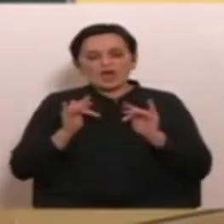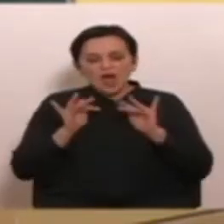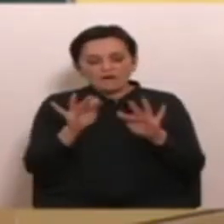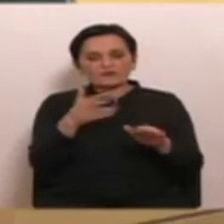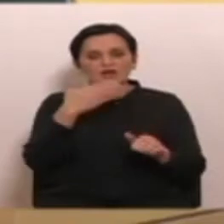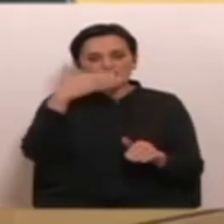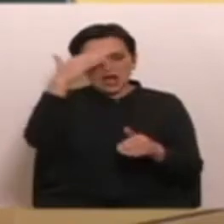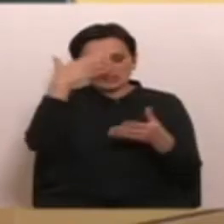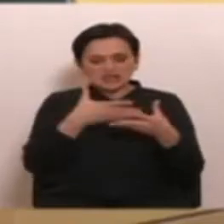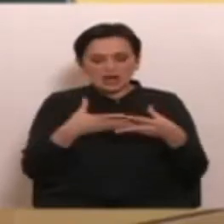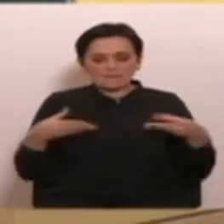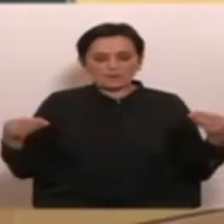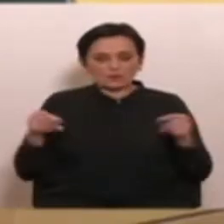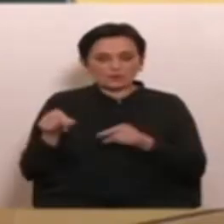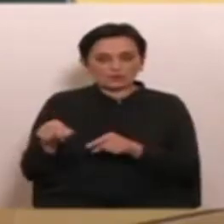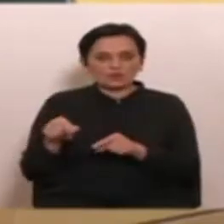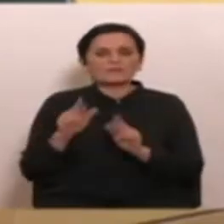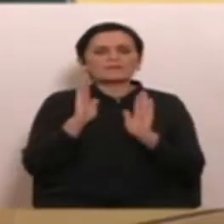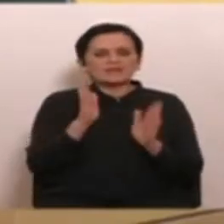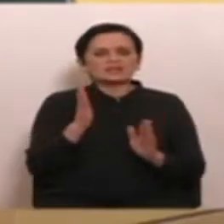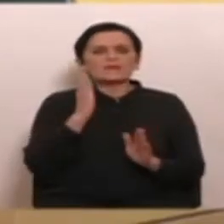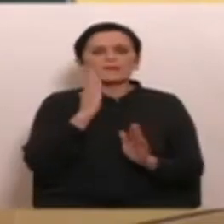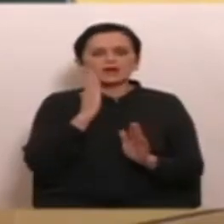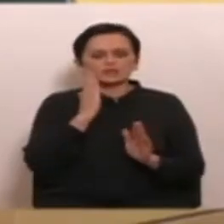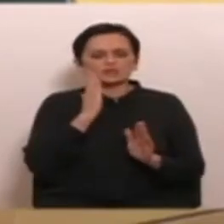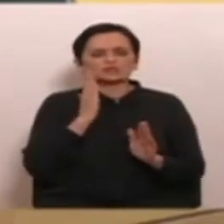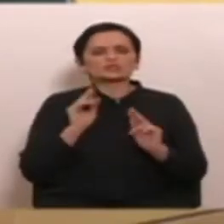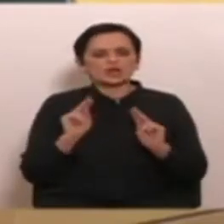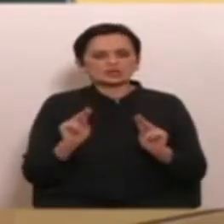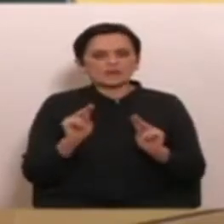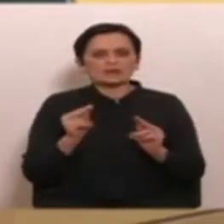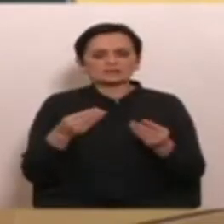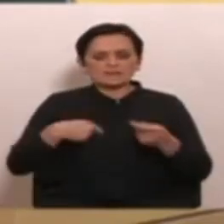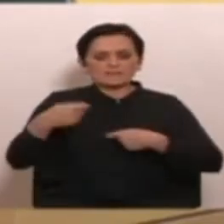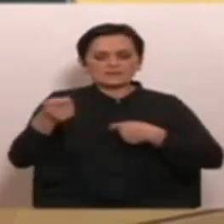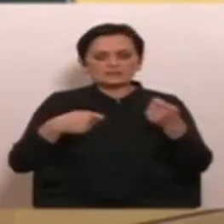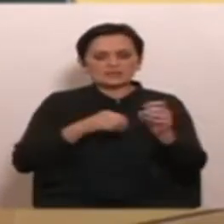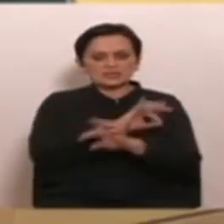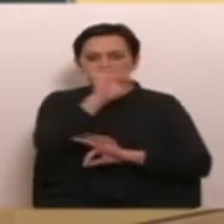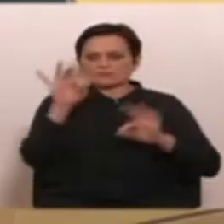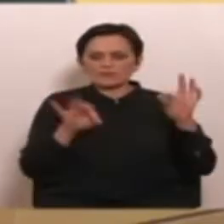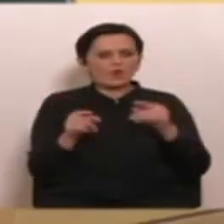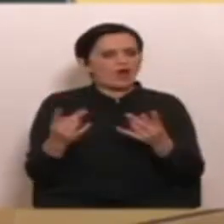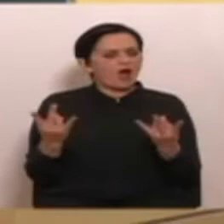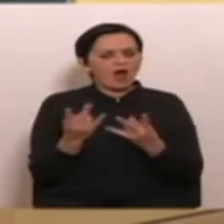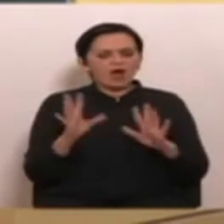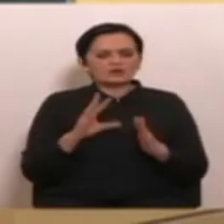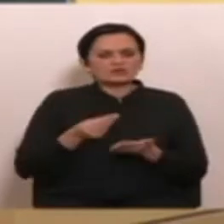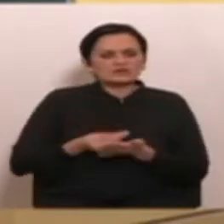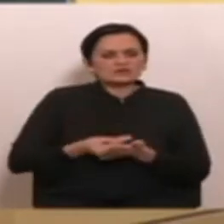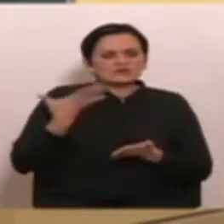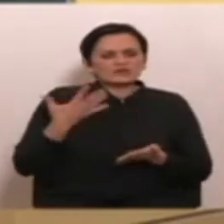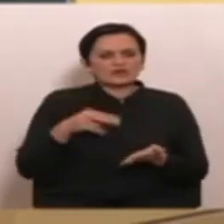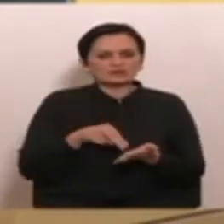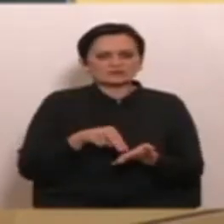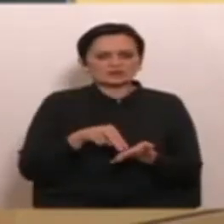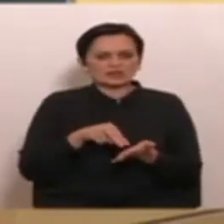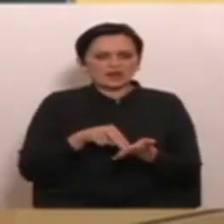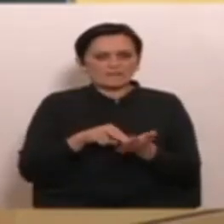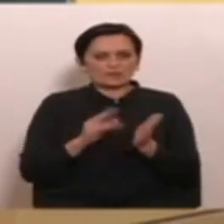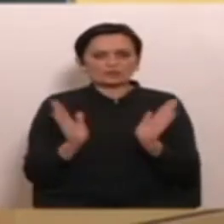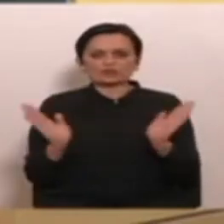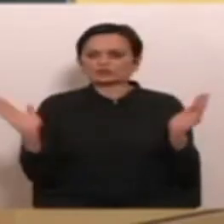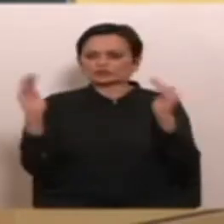გაზაფხულიდან. ეს იქნება ჭეშმარიტი ბიზნეს სახლის პროექტი, რომელიც არ საჭიროებს ძვირადღირებული შენობების